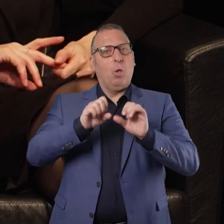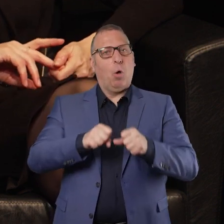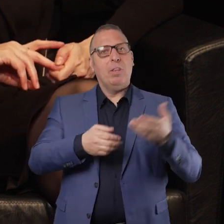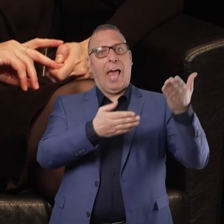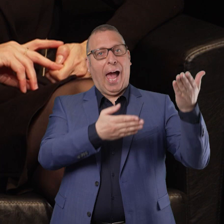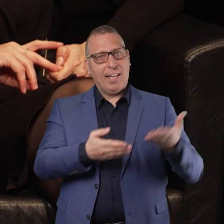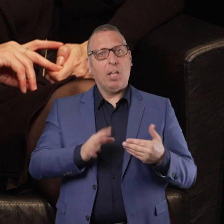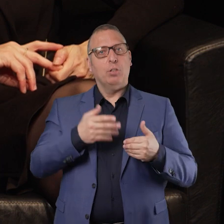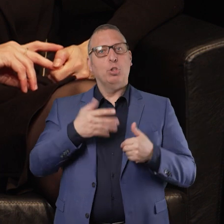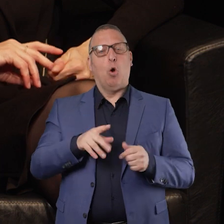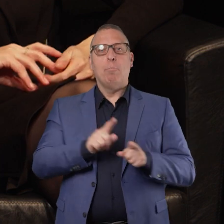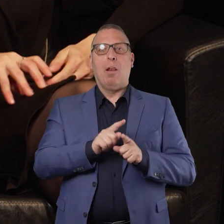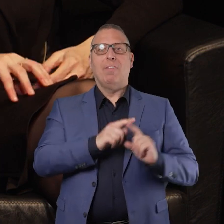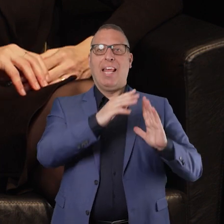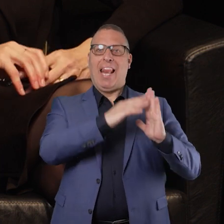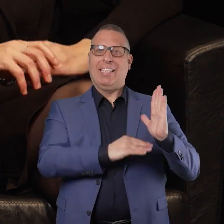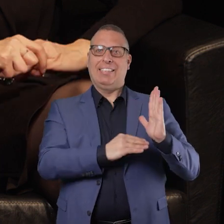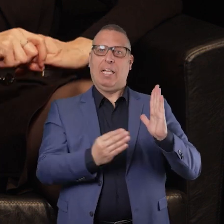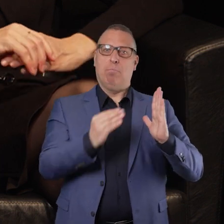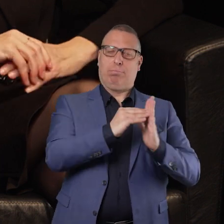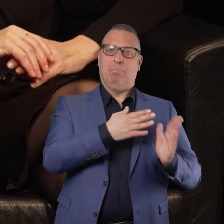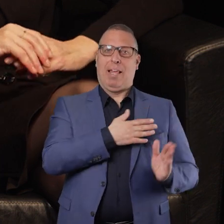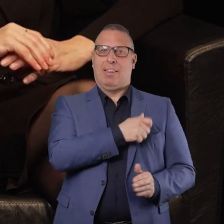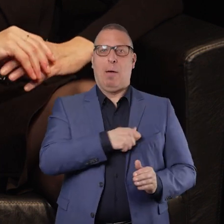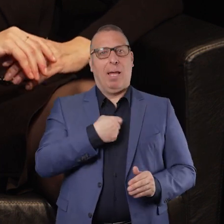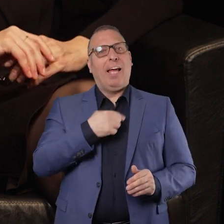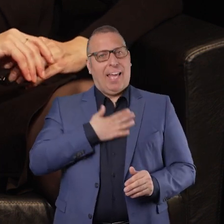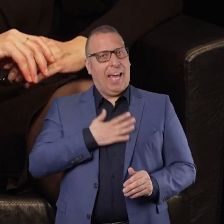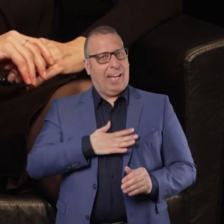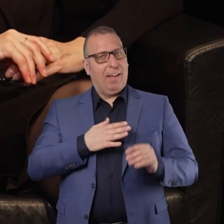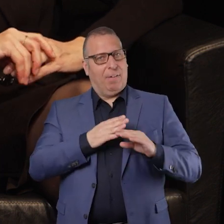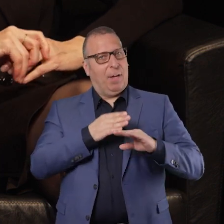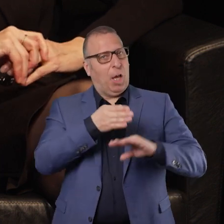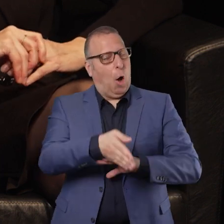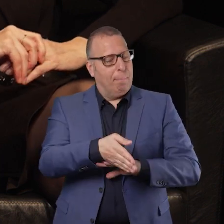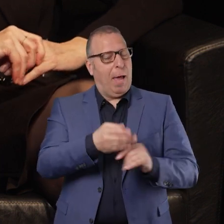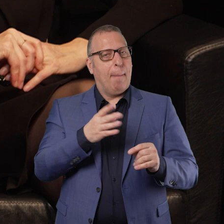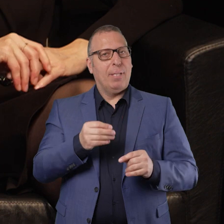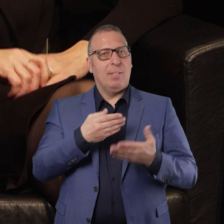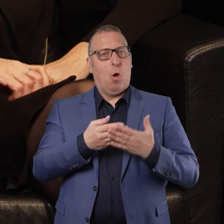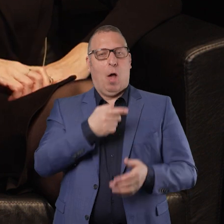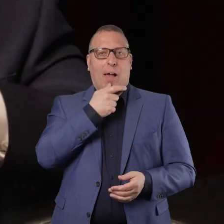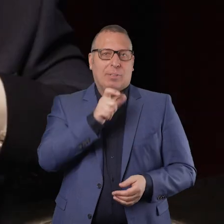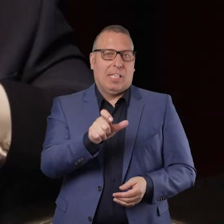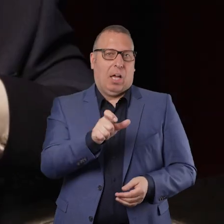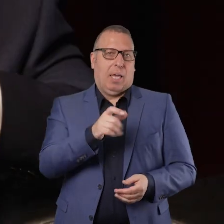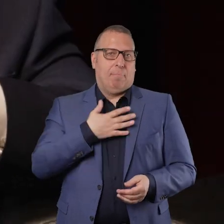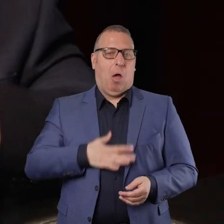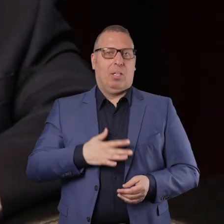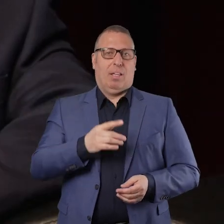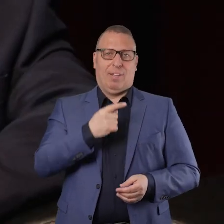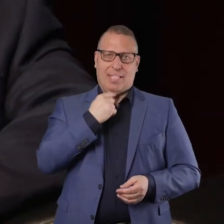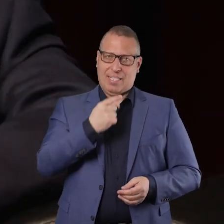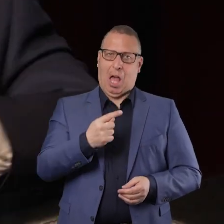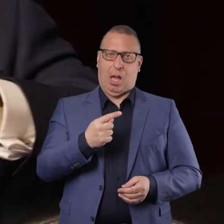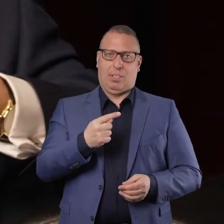werden. Also tun Sie mich schon mal auf die Einladungsliste setzen. Ich komme gerne vorbei. Mit dieser Aussage möchte ich wirklich auch zum